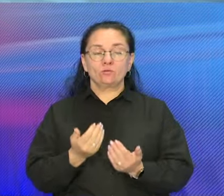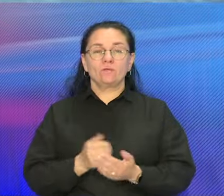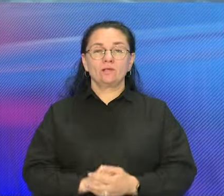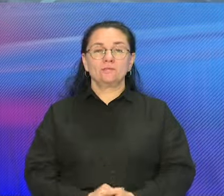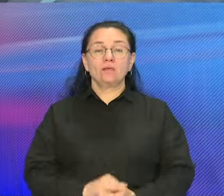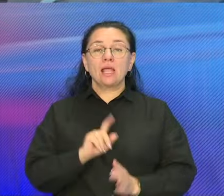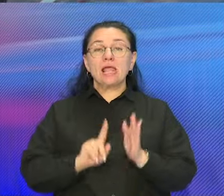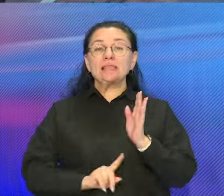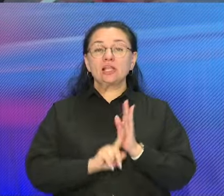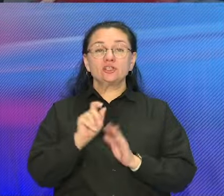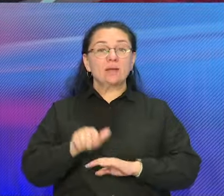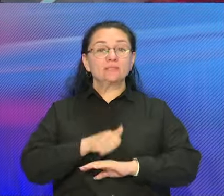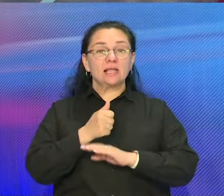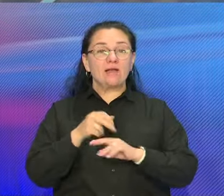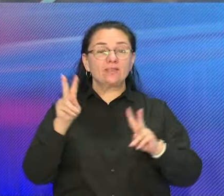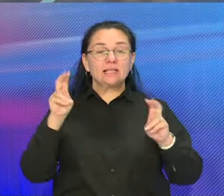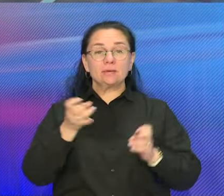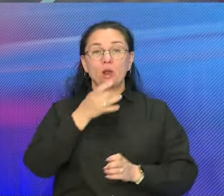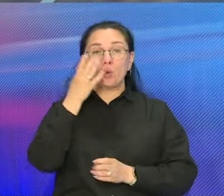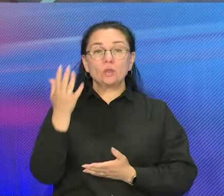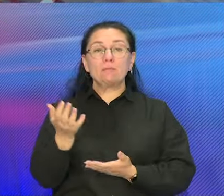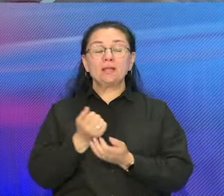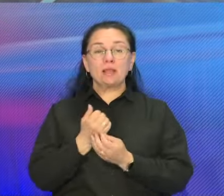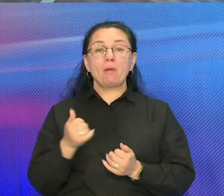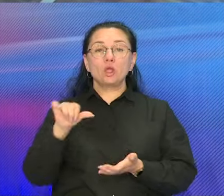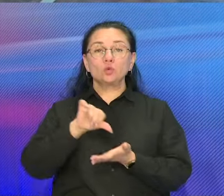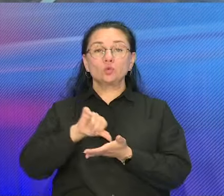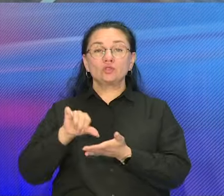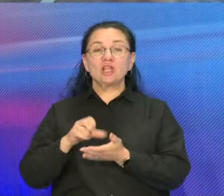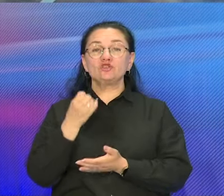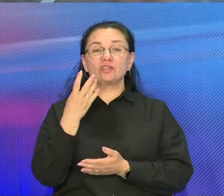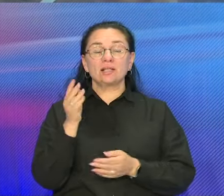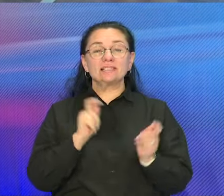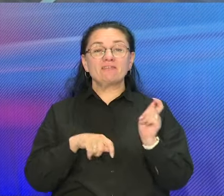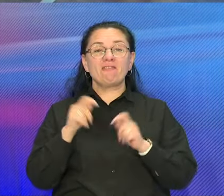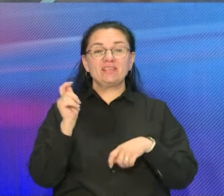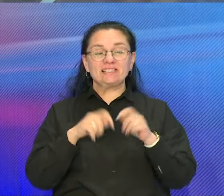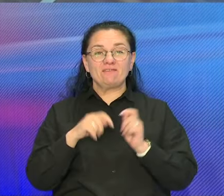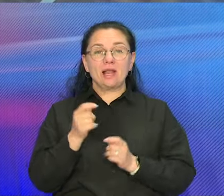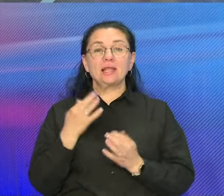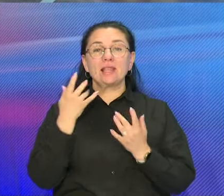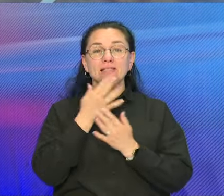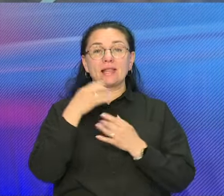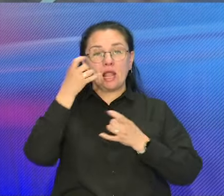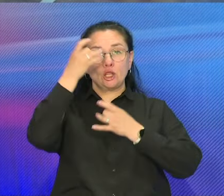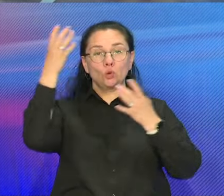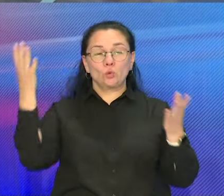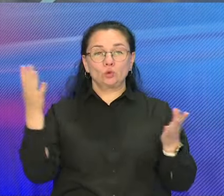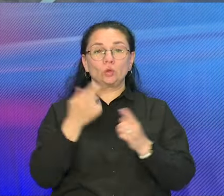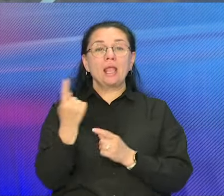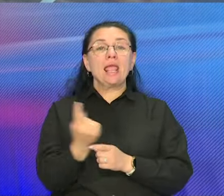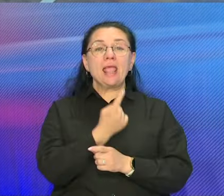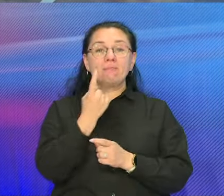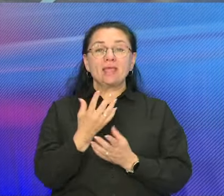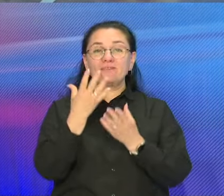ПАШНЕМЫХ ЗАГАЛОВНЫЙ ТЭМЫ ГРОДНА ПРЫМАЮ ДЕЛЬНИКАУЙ ГАСТЕЙ 14-ГО РЕСПУБЛЯКАНСКАГО ФЕСТИВАЛЮ НАЦІАНАЛЬНЫХ КУЛЬТУР ПЕРШЫЙ